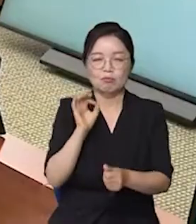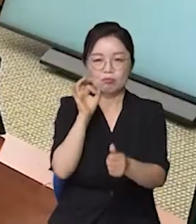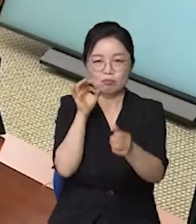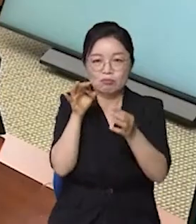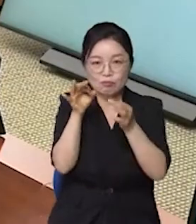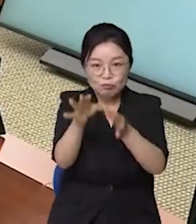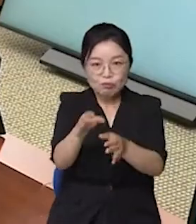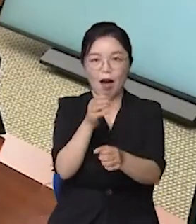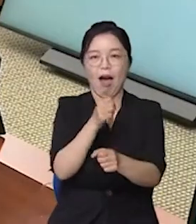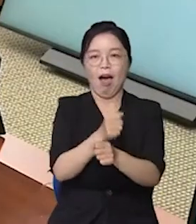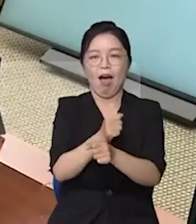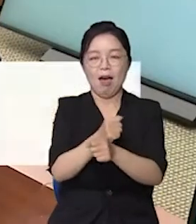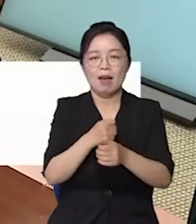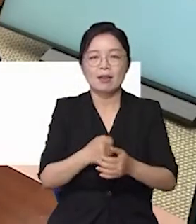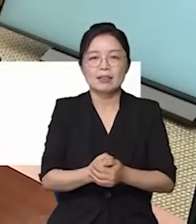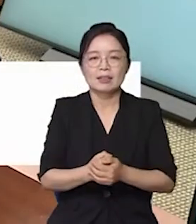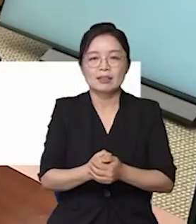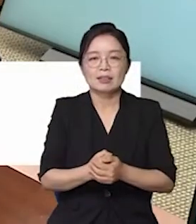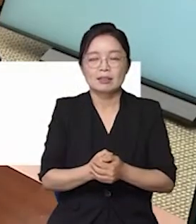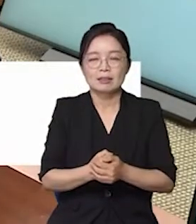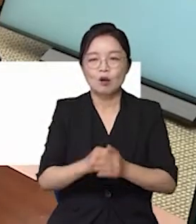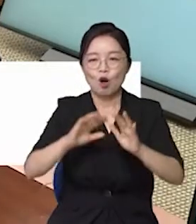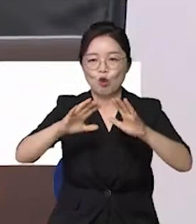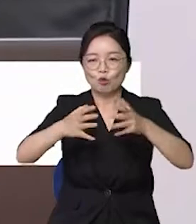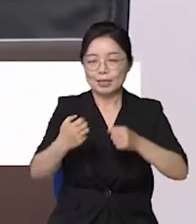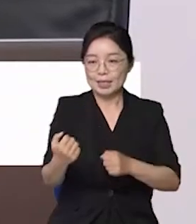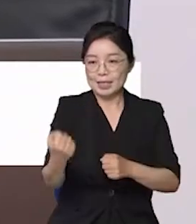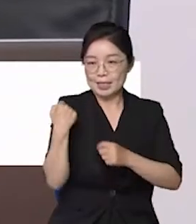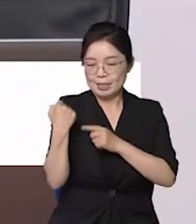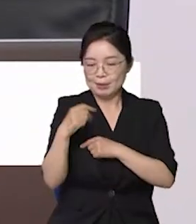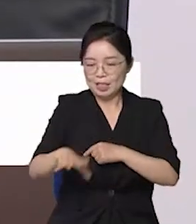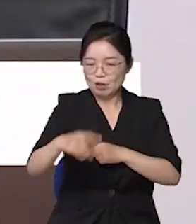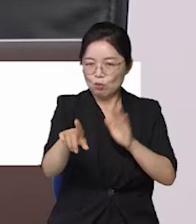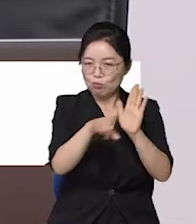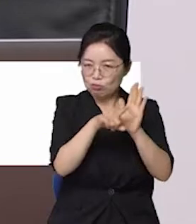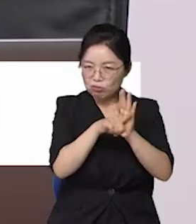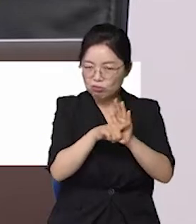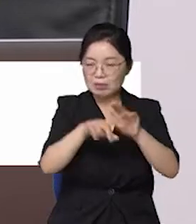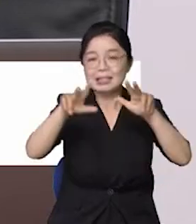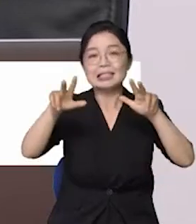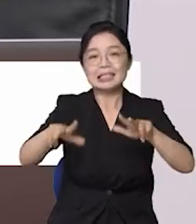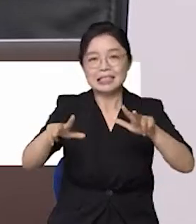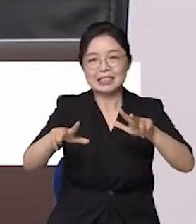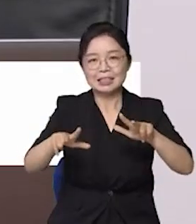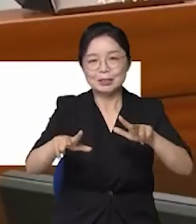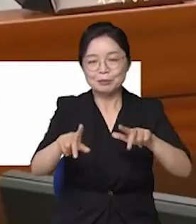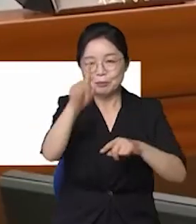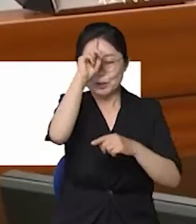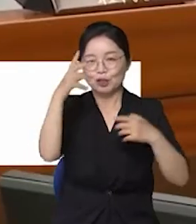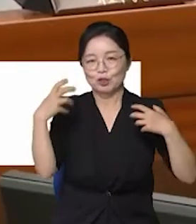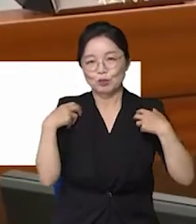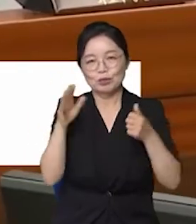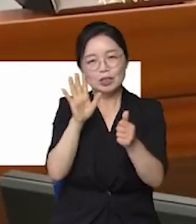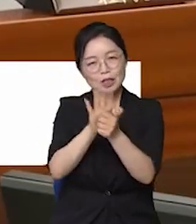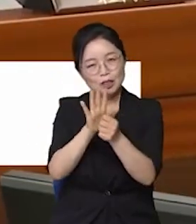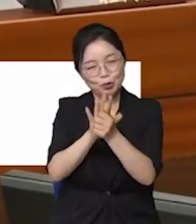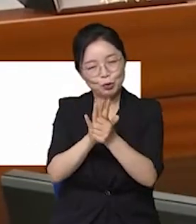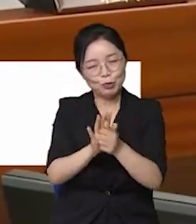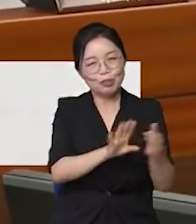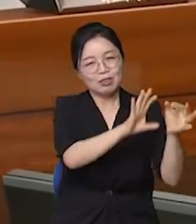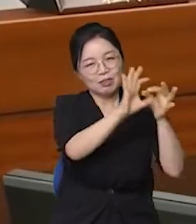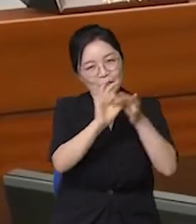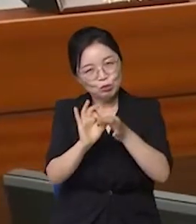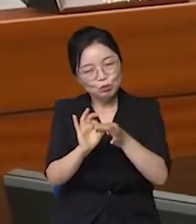지난 정부 시절에 야당이었던 국민의힘이 부정적 견해가 강했던 터라 현 정부에서도 지원 의지가